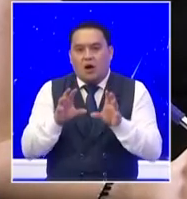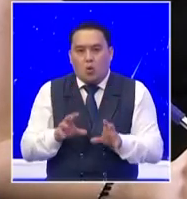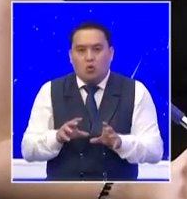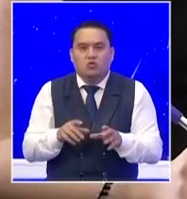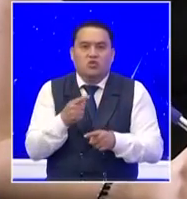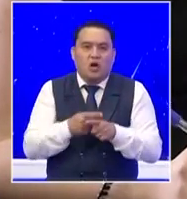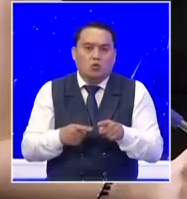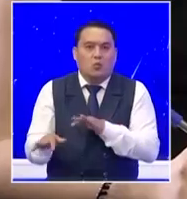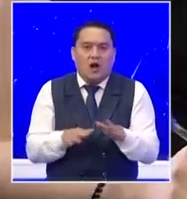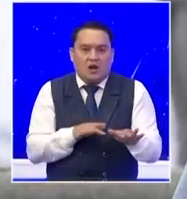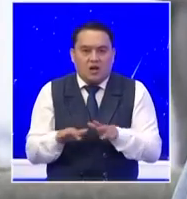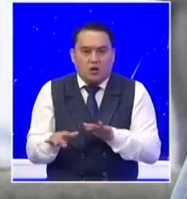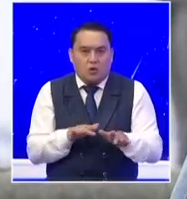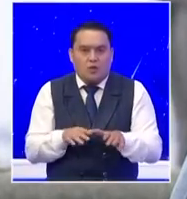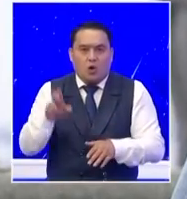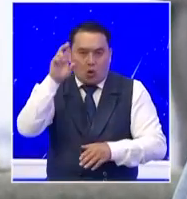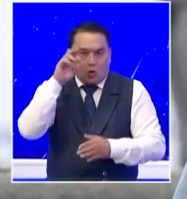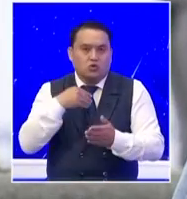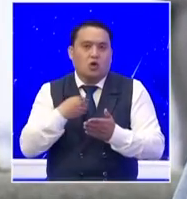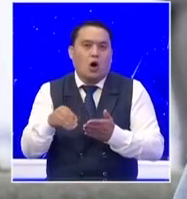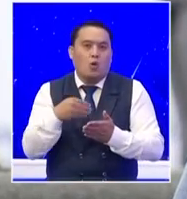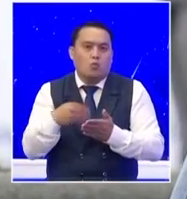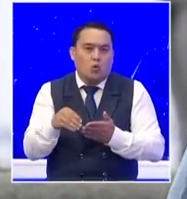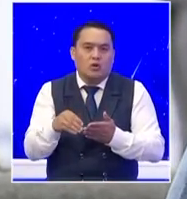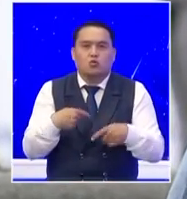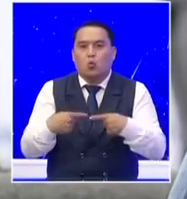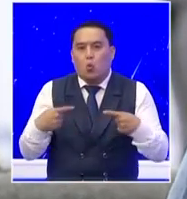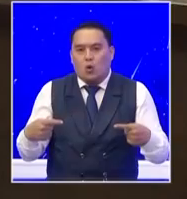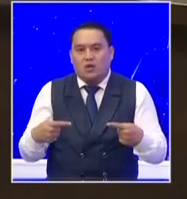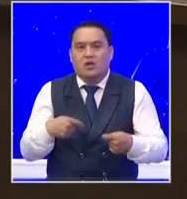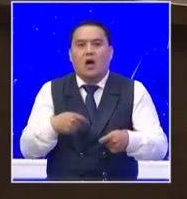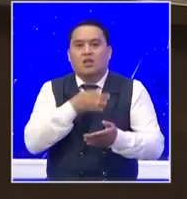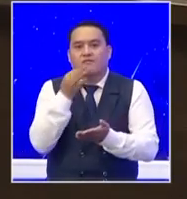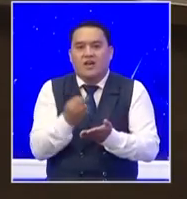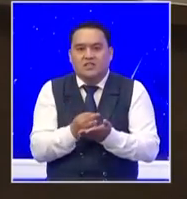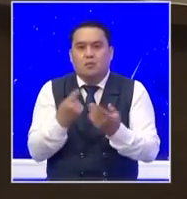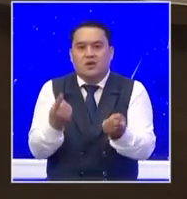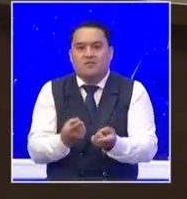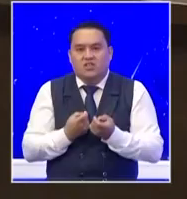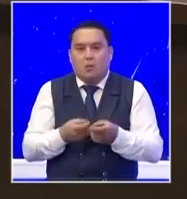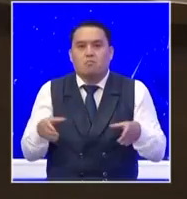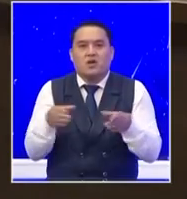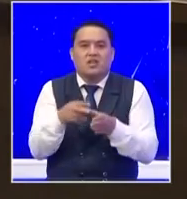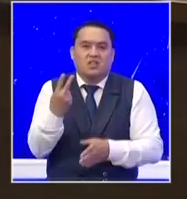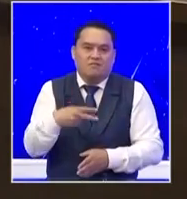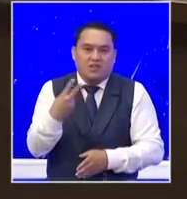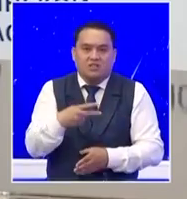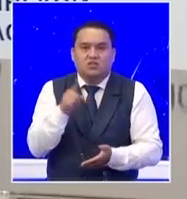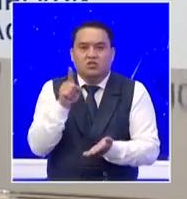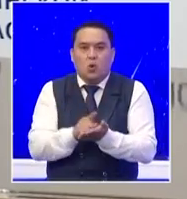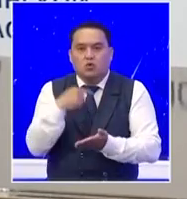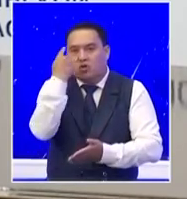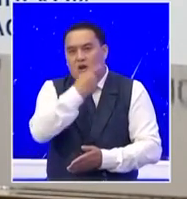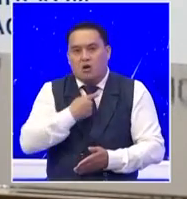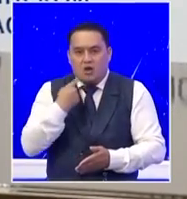законодательства в части процедурного характера в сфере госзакупок и другое. К административной ответственности привлечено порядка 20 должностных